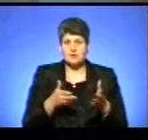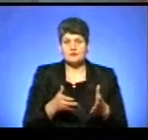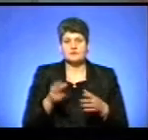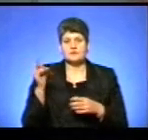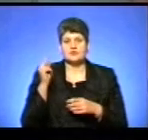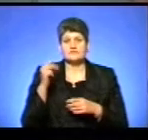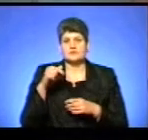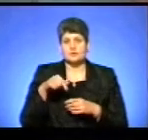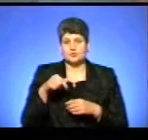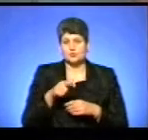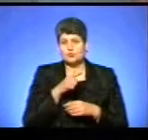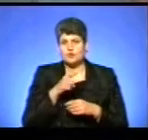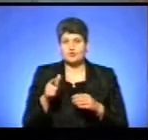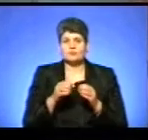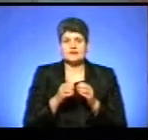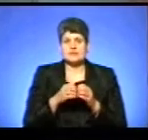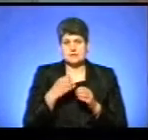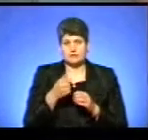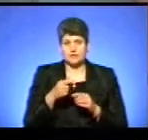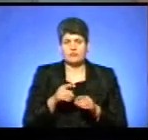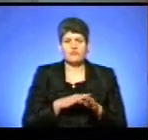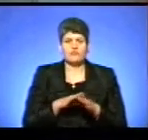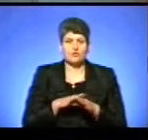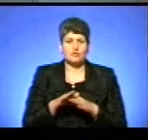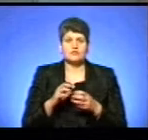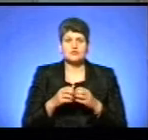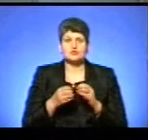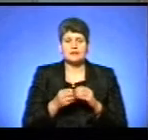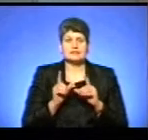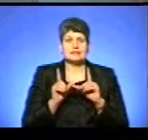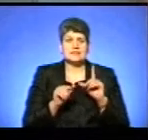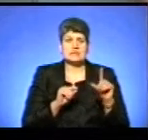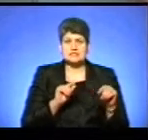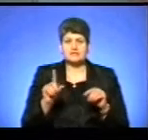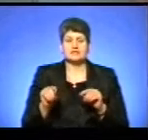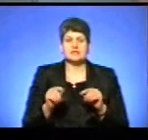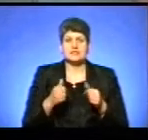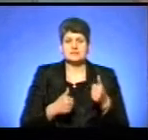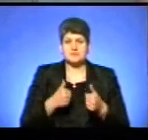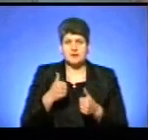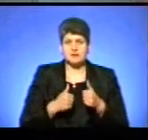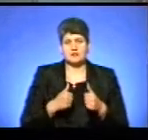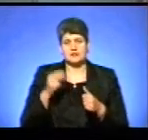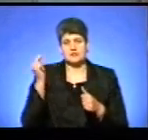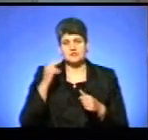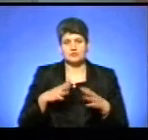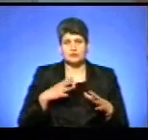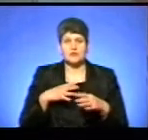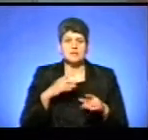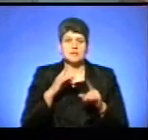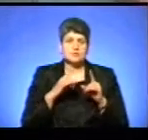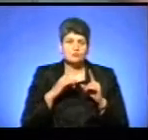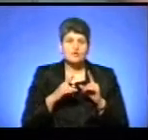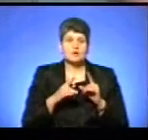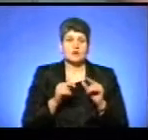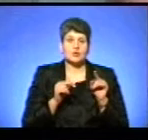вчився тут протягом 10 років, виконував результати, їздив на змагання, навчально-тренувальні збори. Можливо,